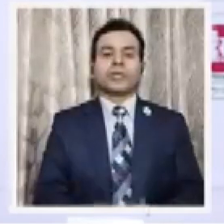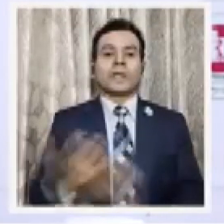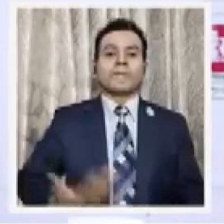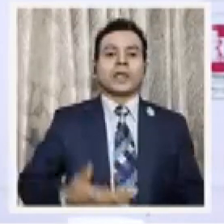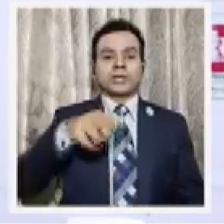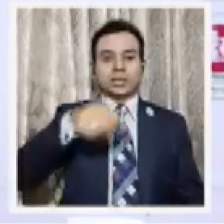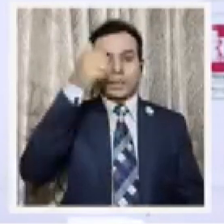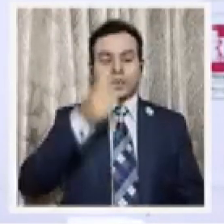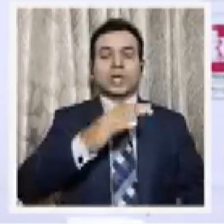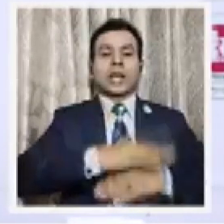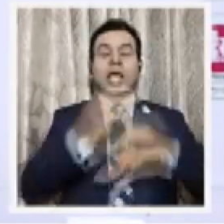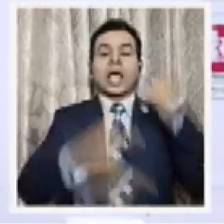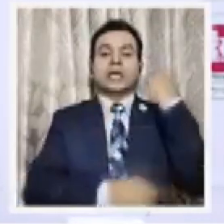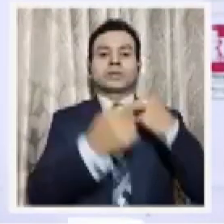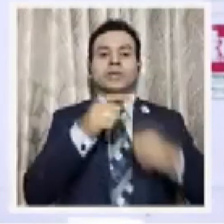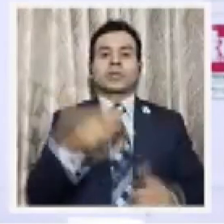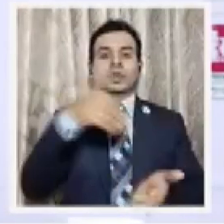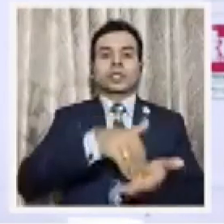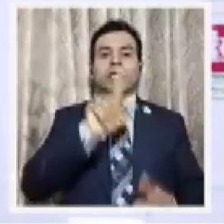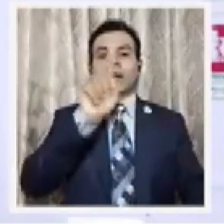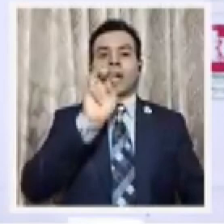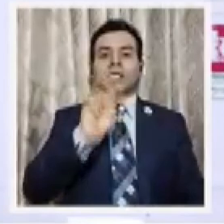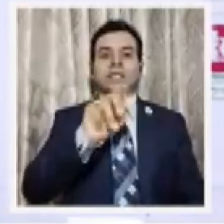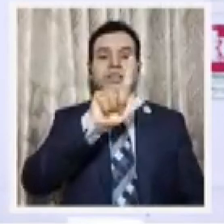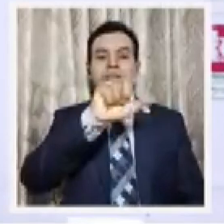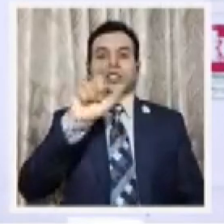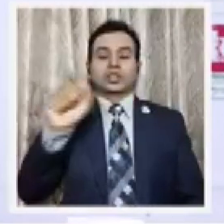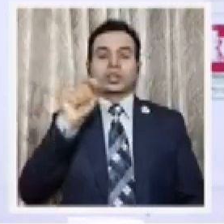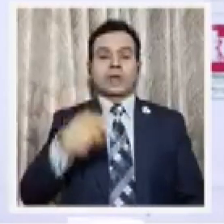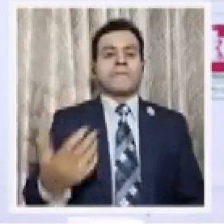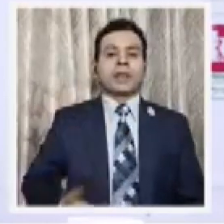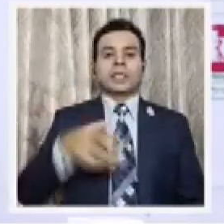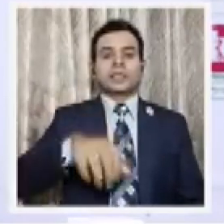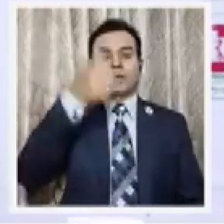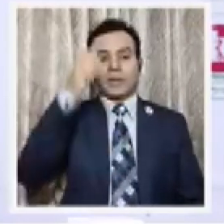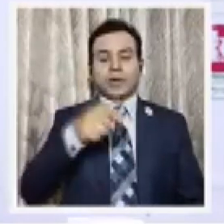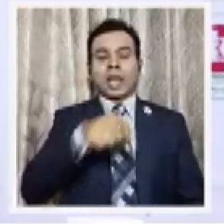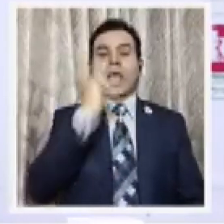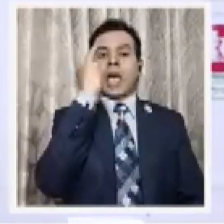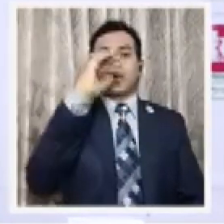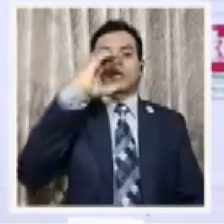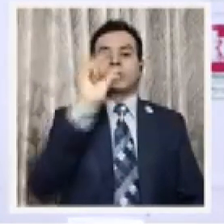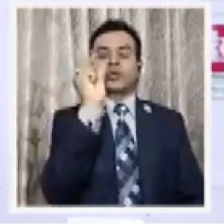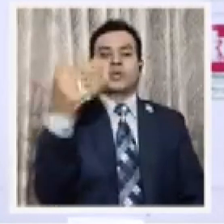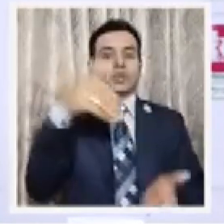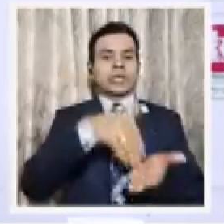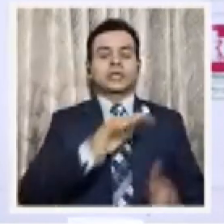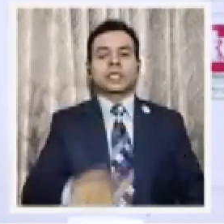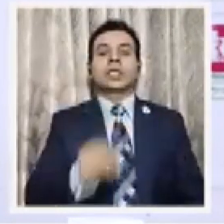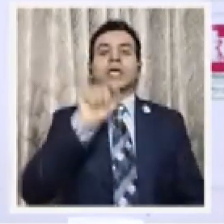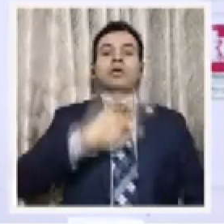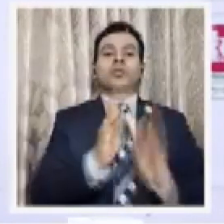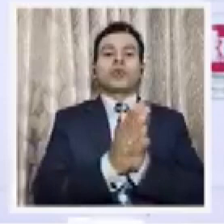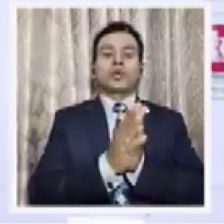চট্টগ্রাম মহানগরীতে আইসিইউ শয্যায় রোগী ভর্তি আছেন 18 জন। সারা দেশের অন্যান্য হাসপাতালে রোগী ভর্তি আছেন